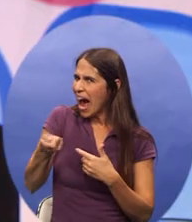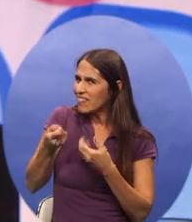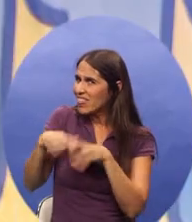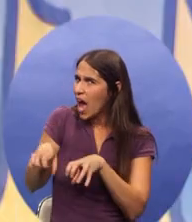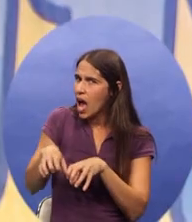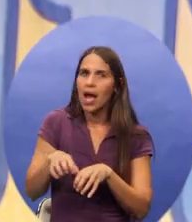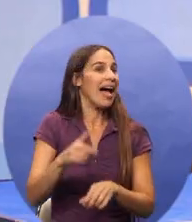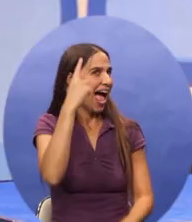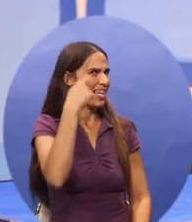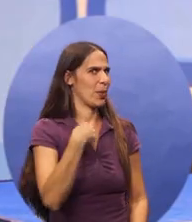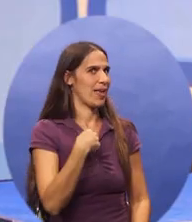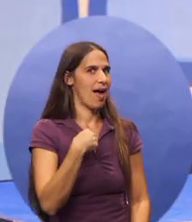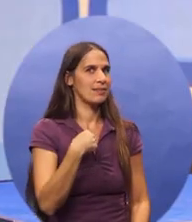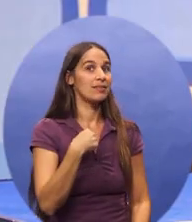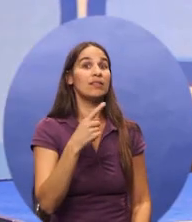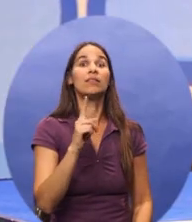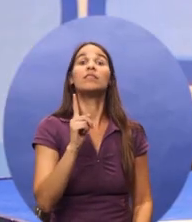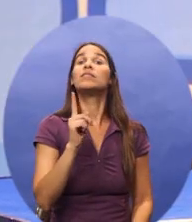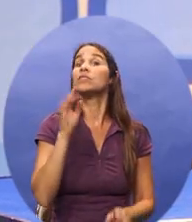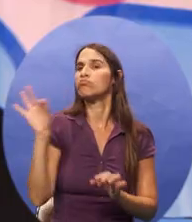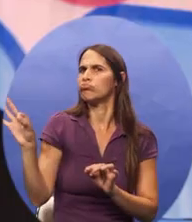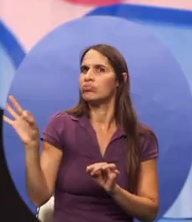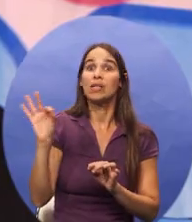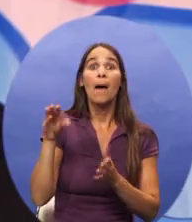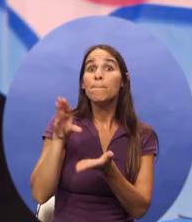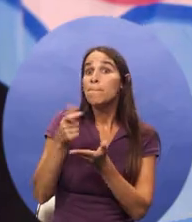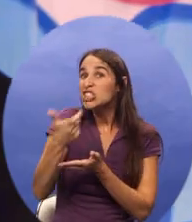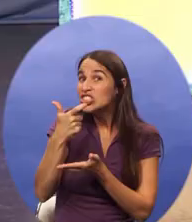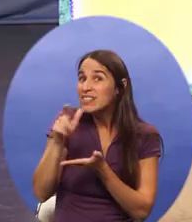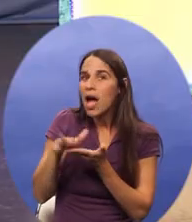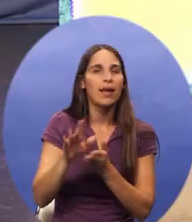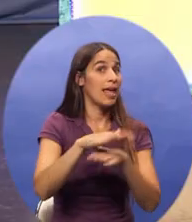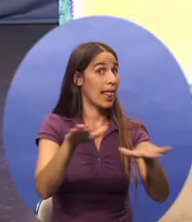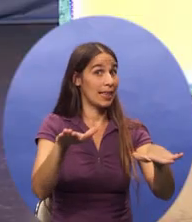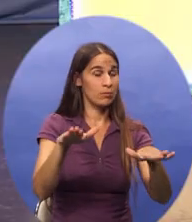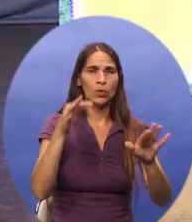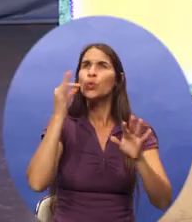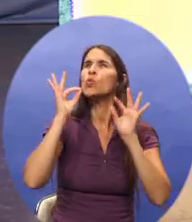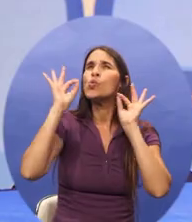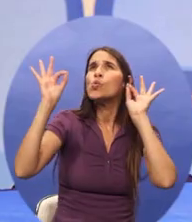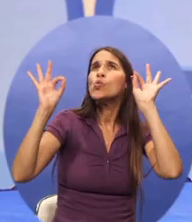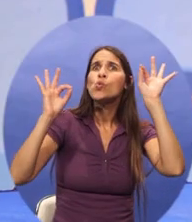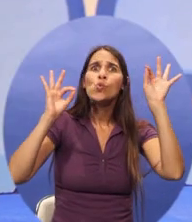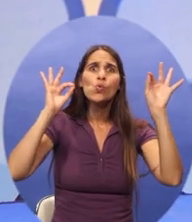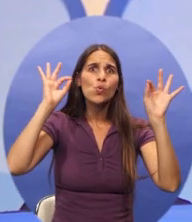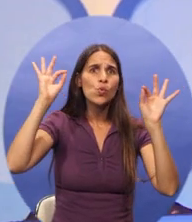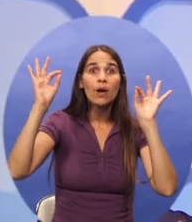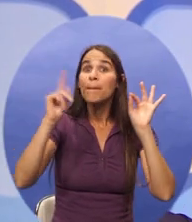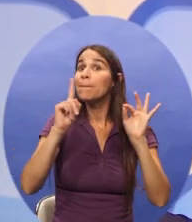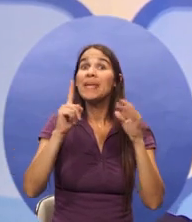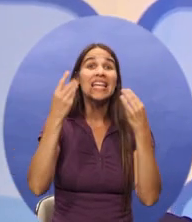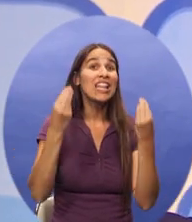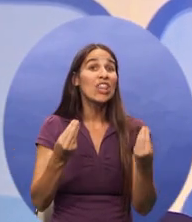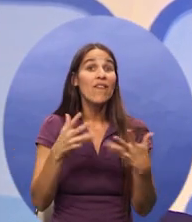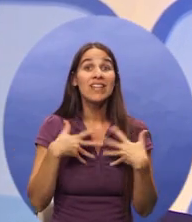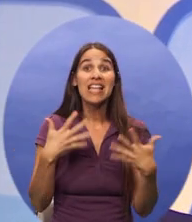חביתה? לא. אני יודע. כן? מישהו יודע את התשובה? השתידה. גם לא. ילדים, השאלה עוברת אליכם. מי שטוב